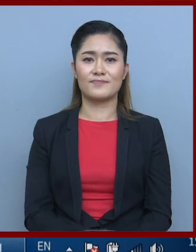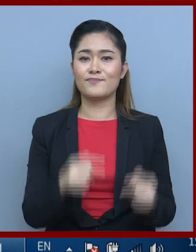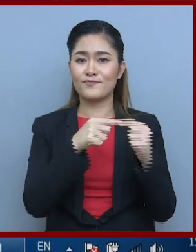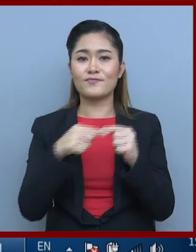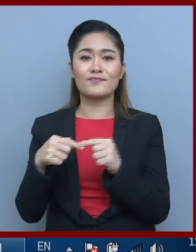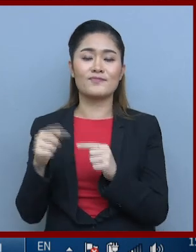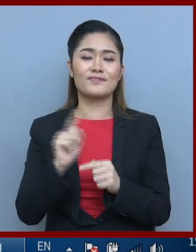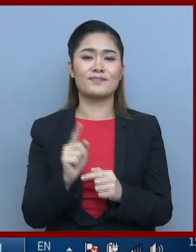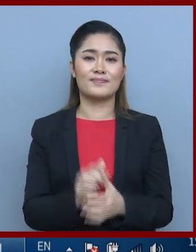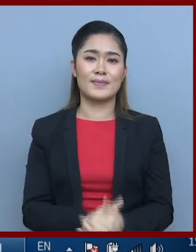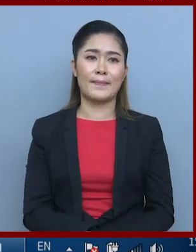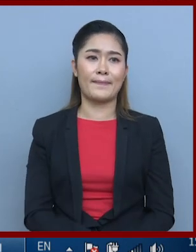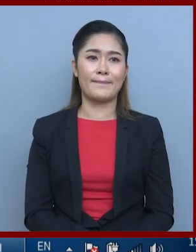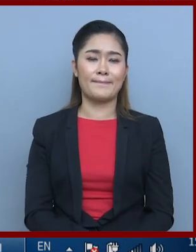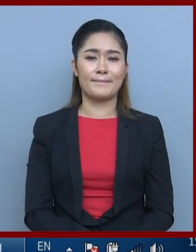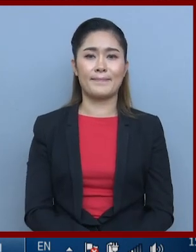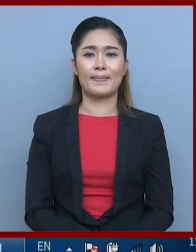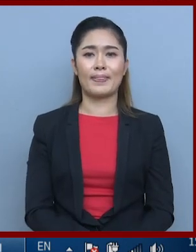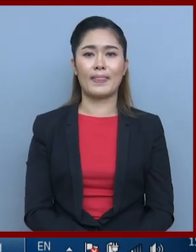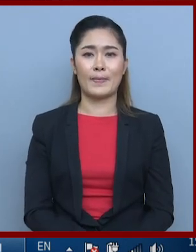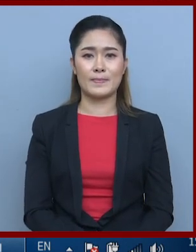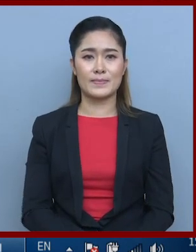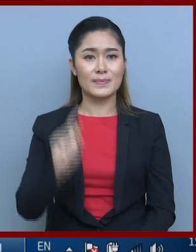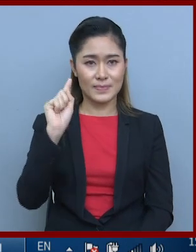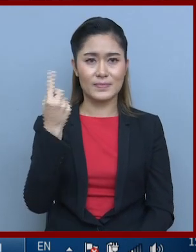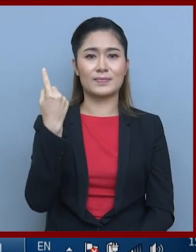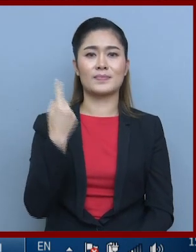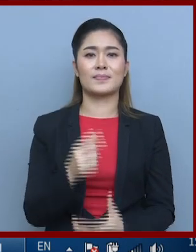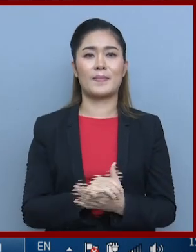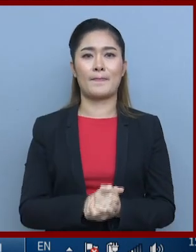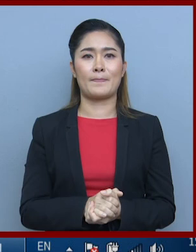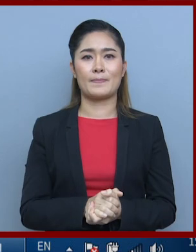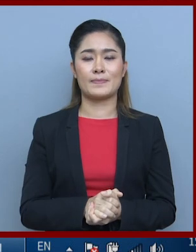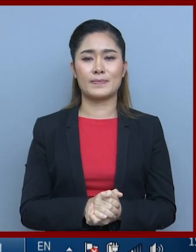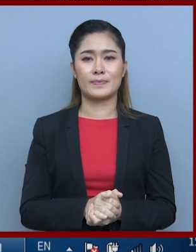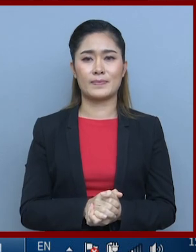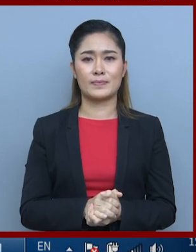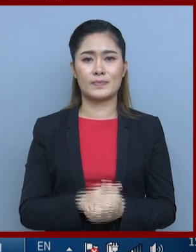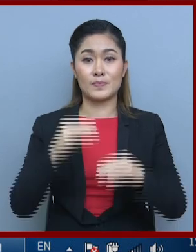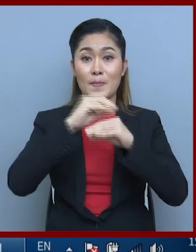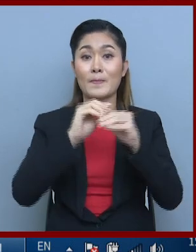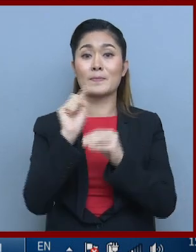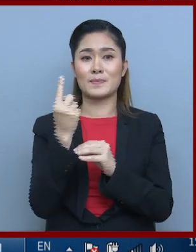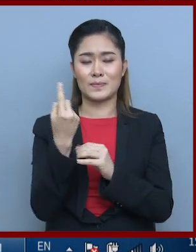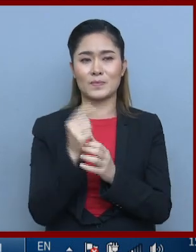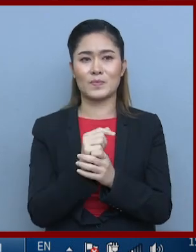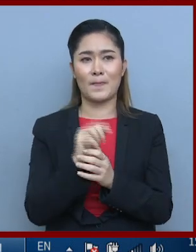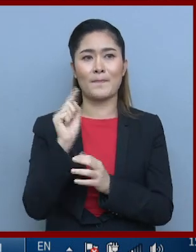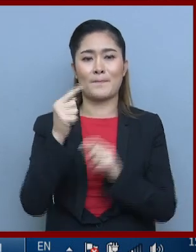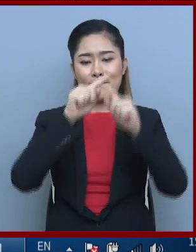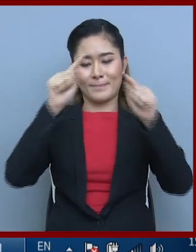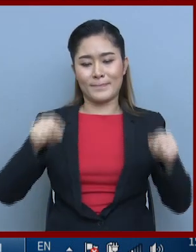ต่อไป File NewNew Project นะครับ Standard EXE